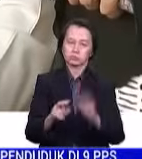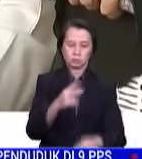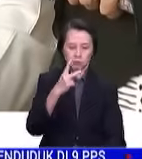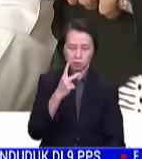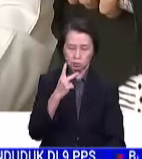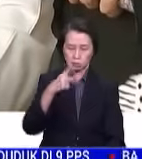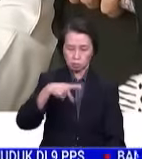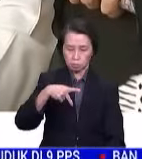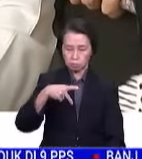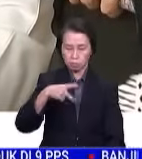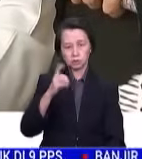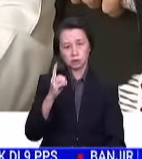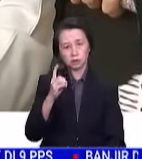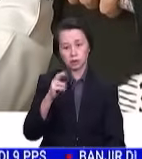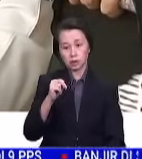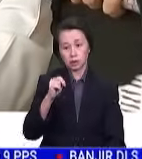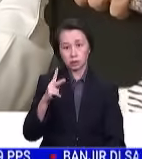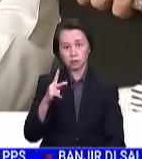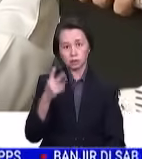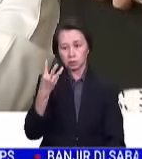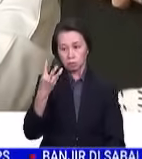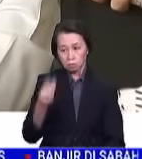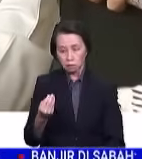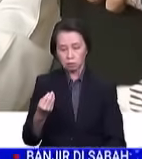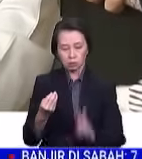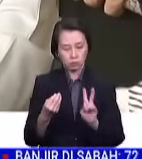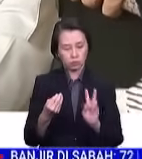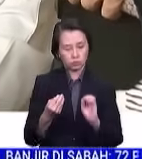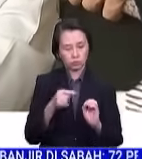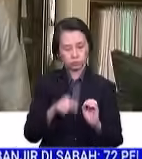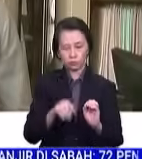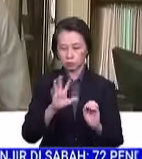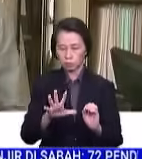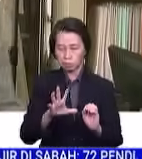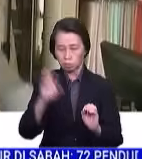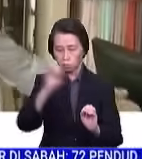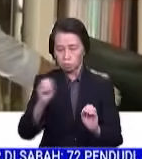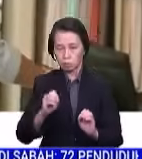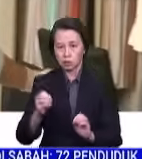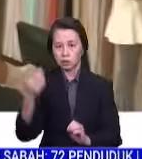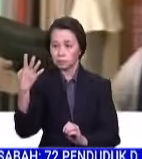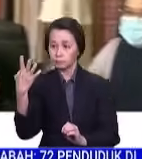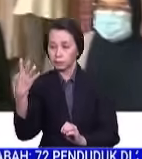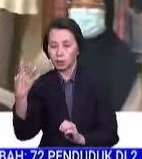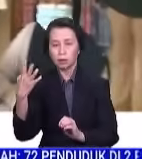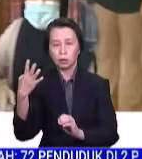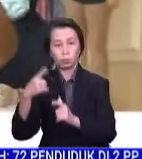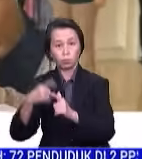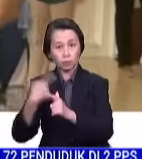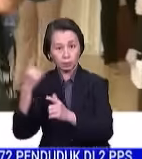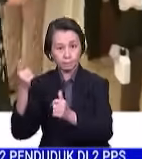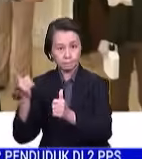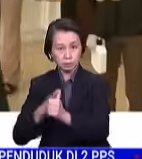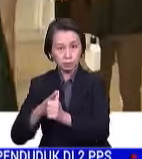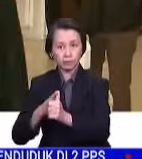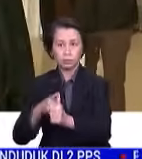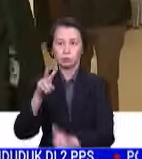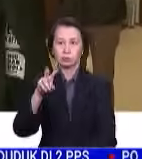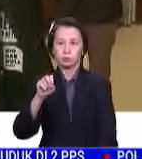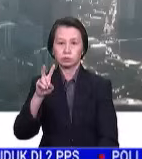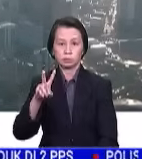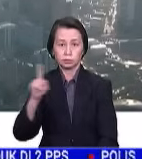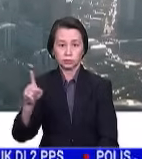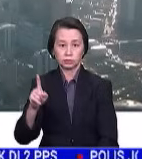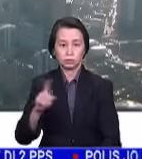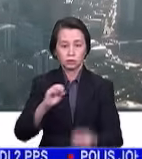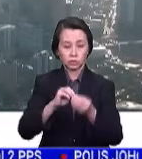dalam negara kasar KDNK menyusut 0.5% pada suku pertama 2021.